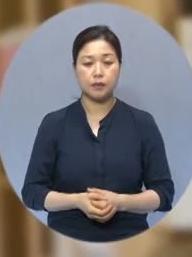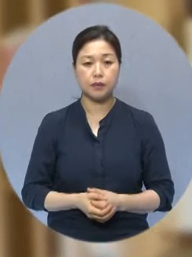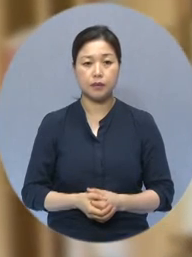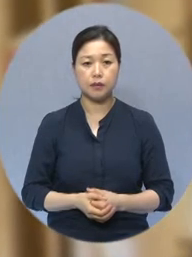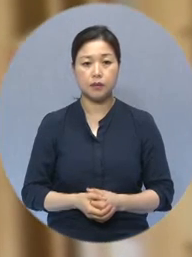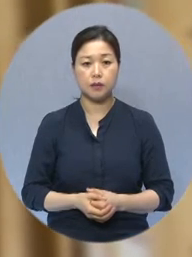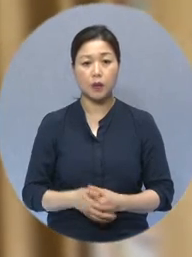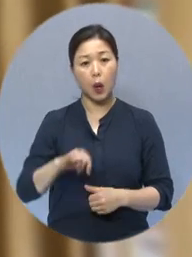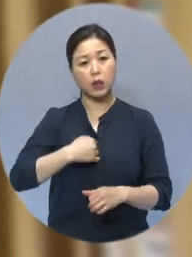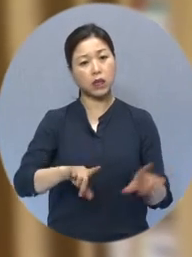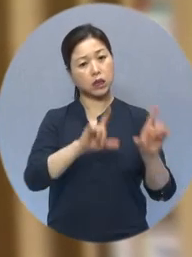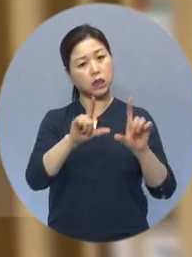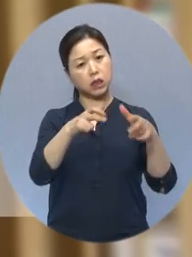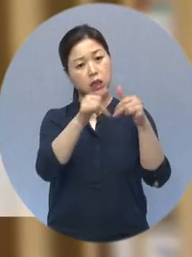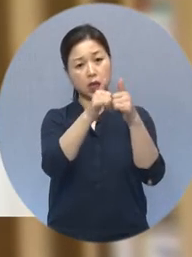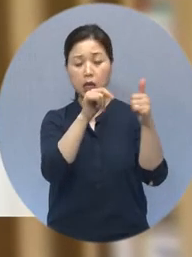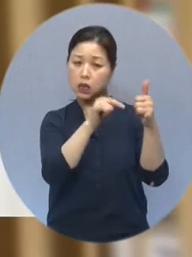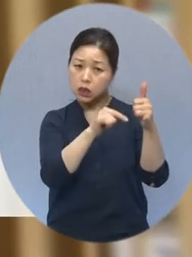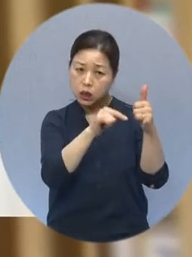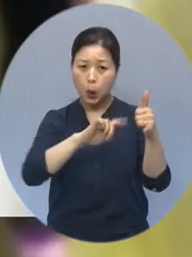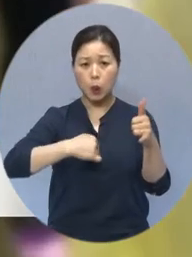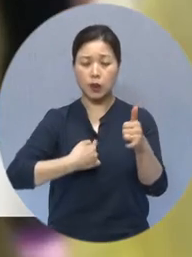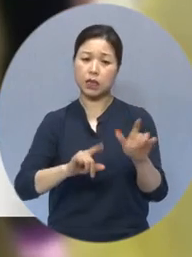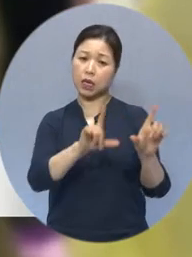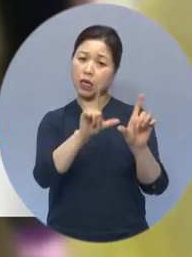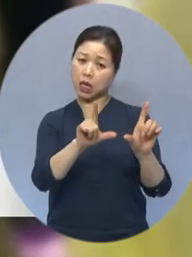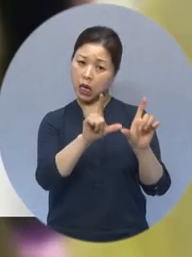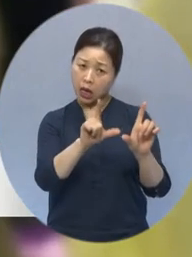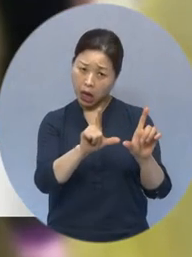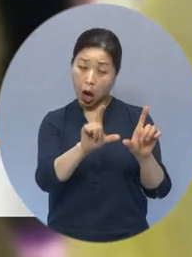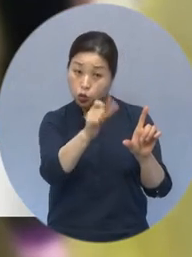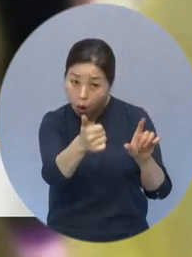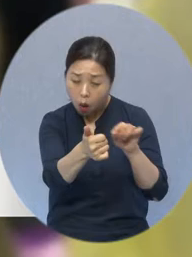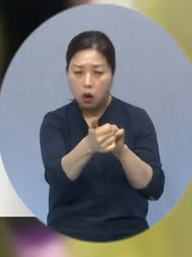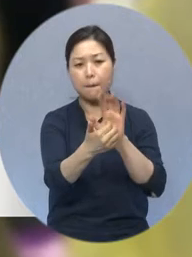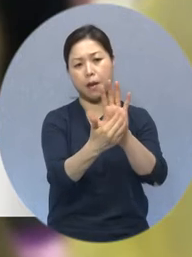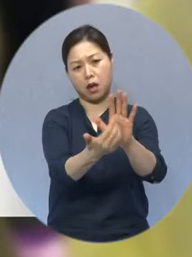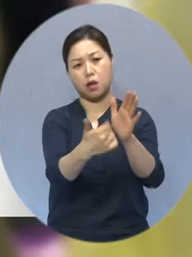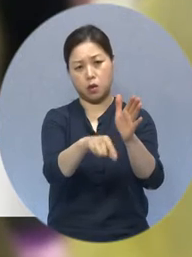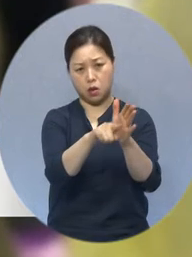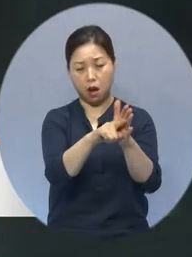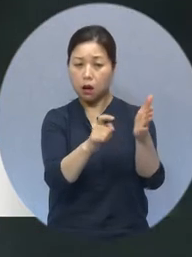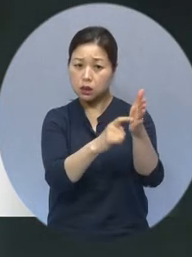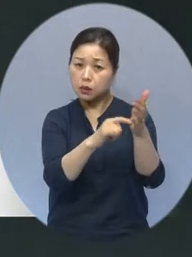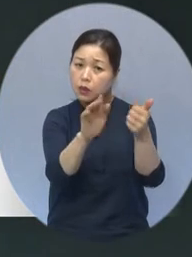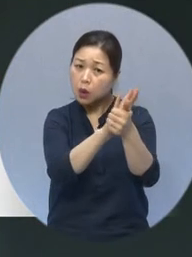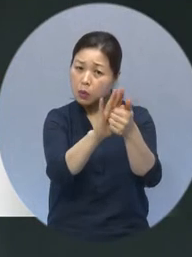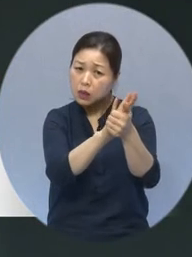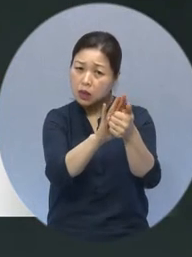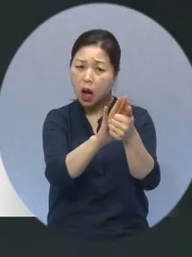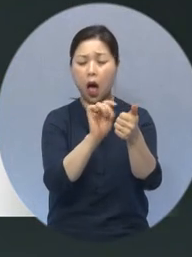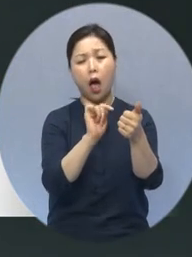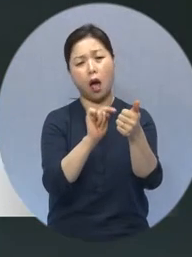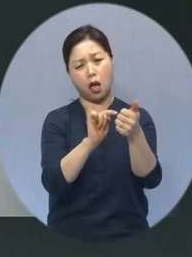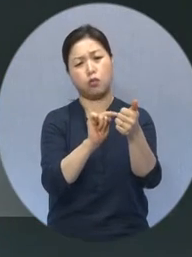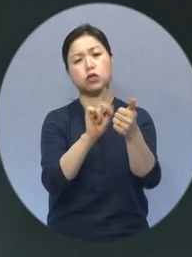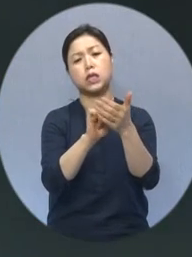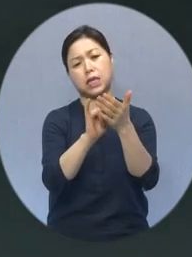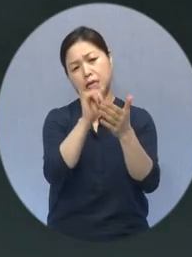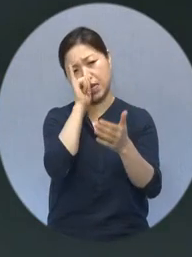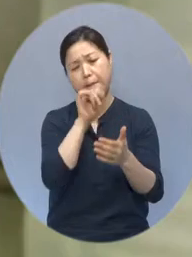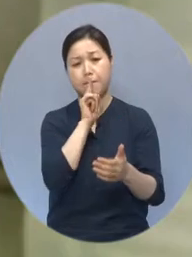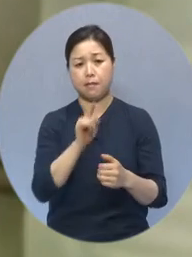홀로 지내는 장애인 등의 고독사 방지를 위한 응급 서비스 가 부실하게 운영되고 있다는 지적이 제기됐습니다